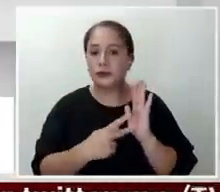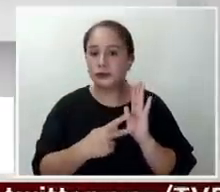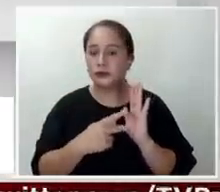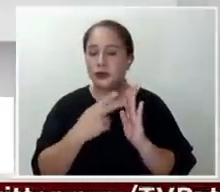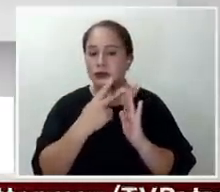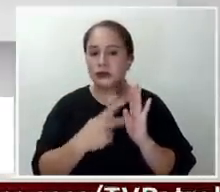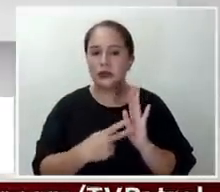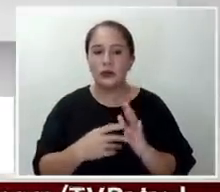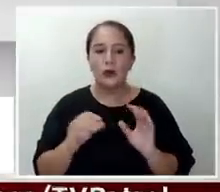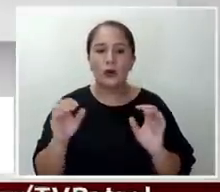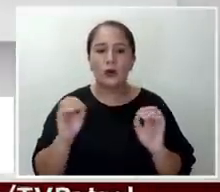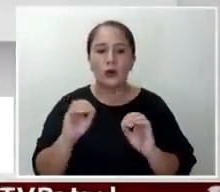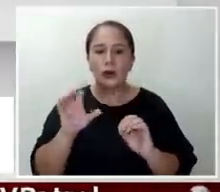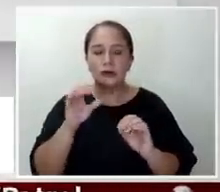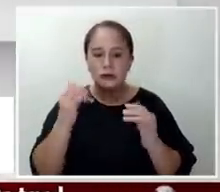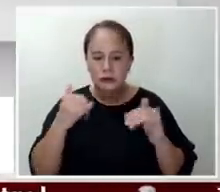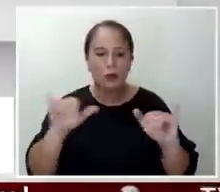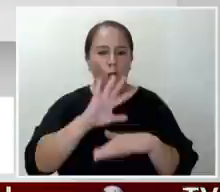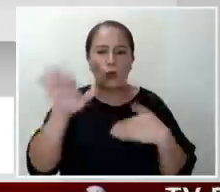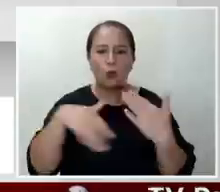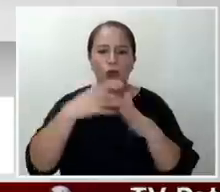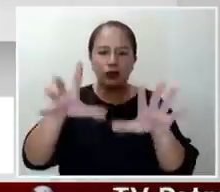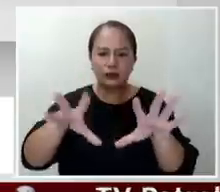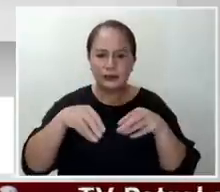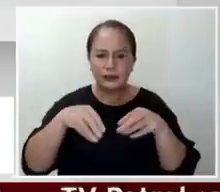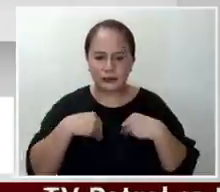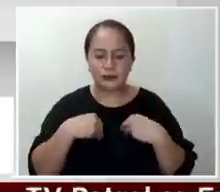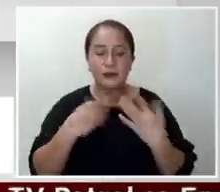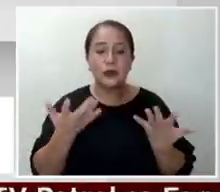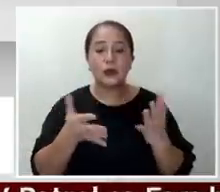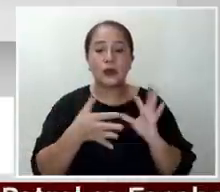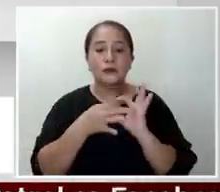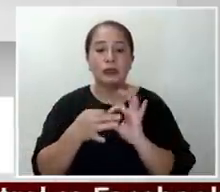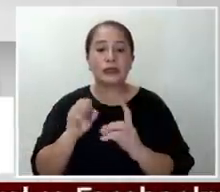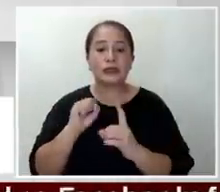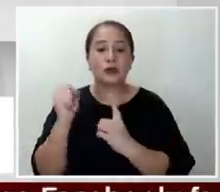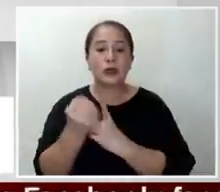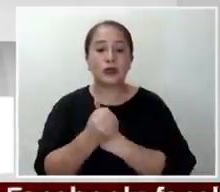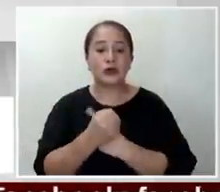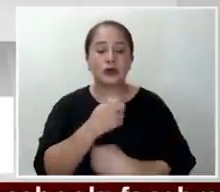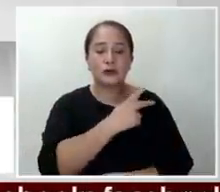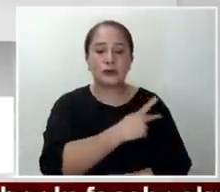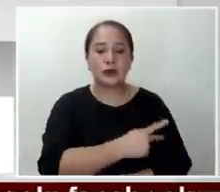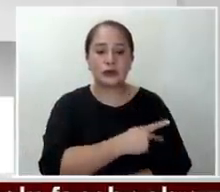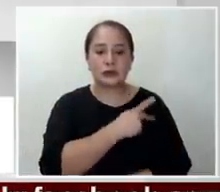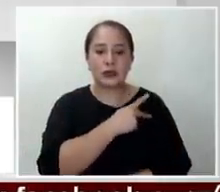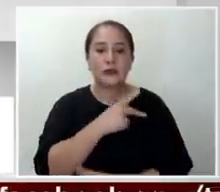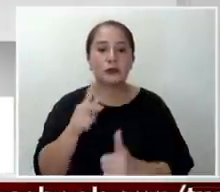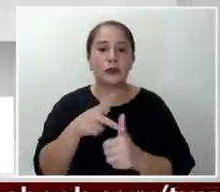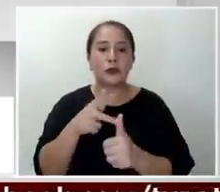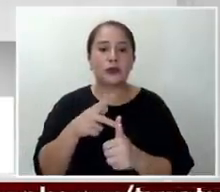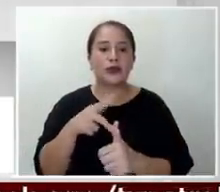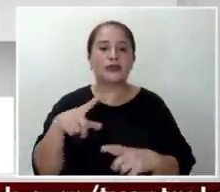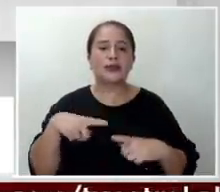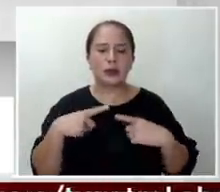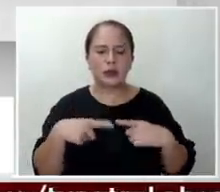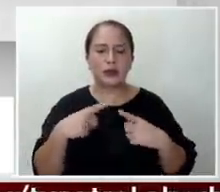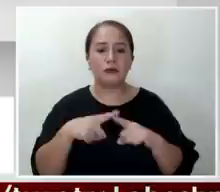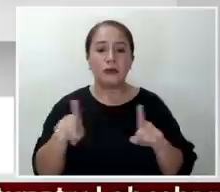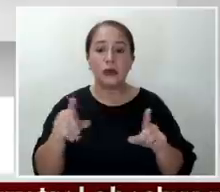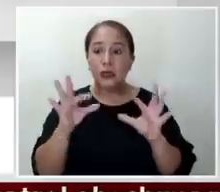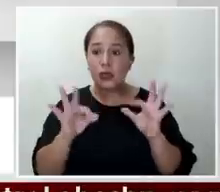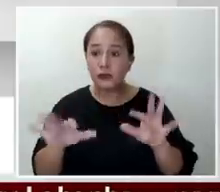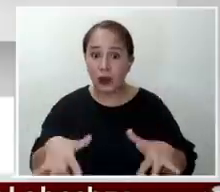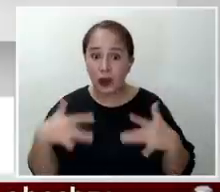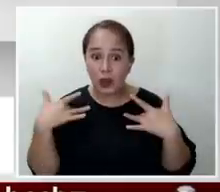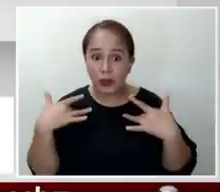dapat ipiliin. I-base po natin yung pag-accept ng pasyente sa kondisyon ng pasyente. Dapat priority ang mga taga-Laguna. Pero siyempre, pag buhay po ng tao ang